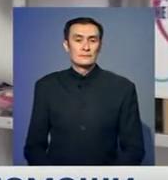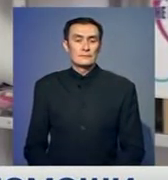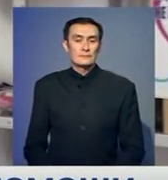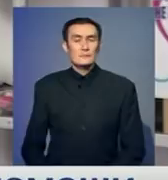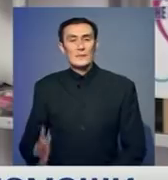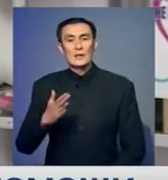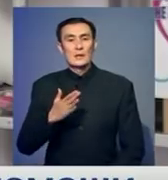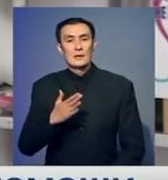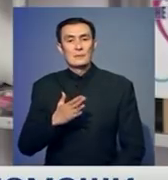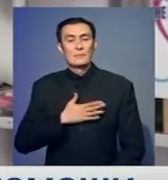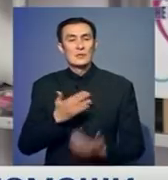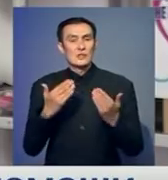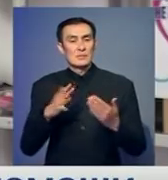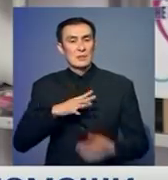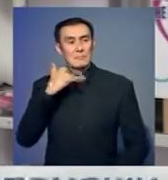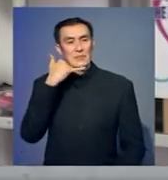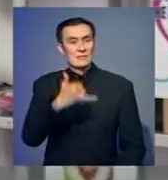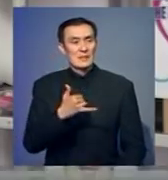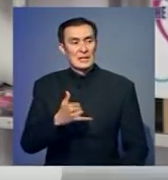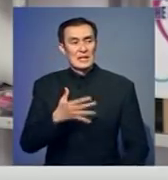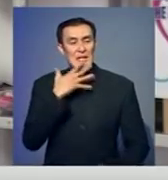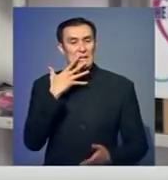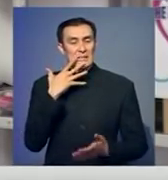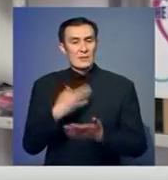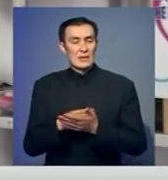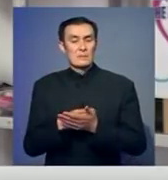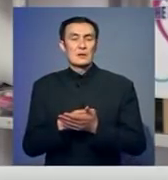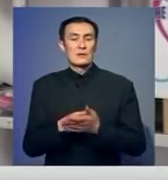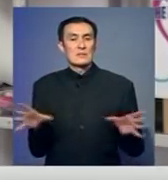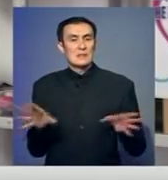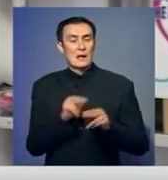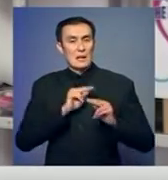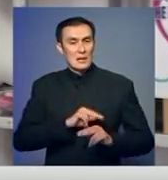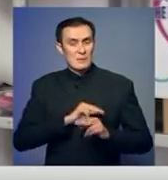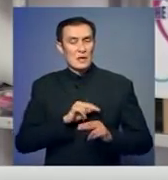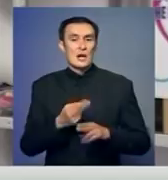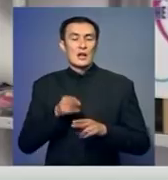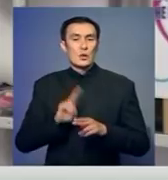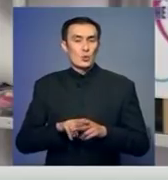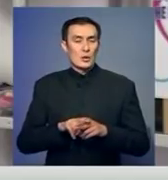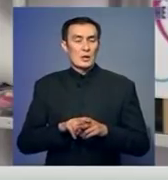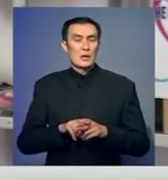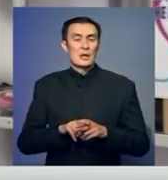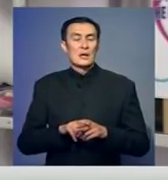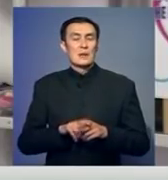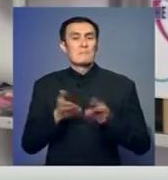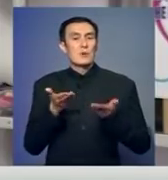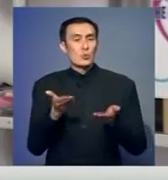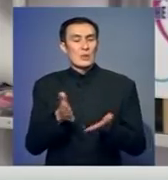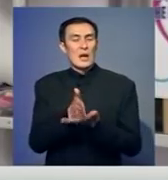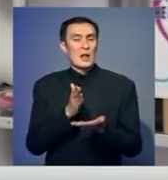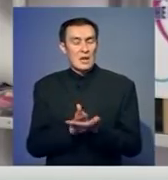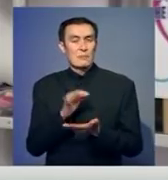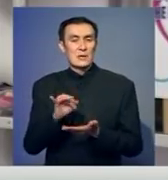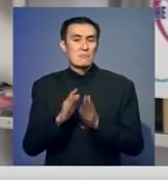Мы там созвонились своими коллегами, которые делают, хлебом занимаются,